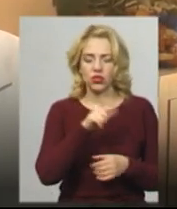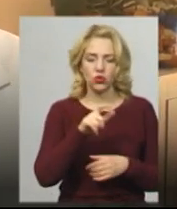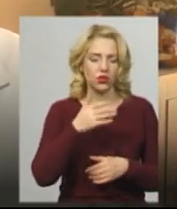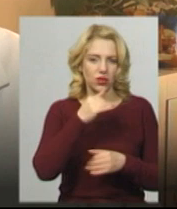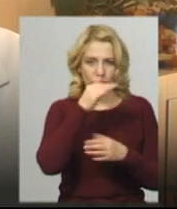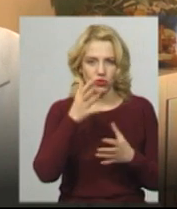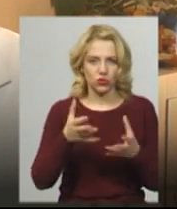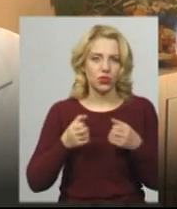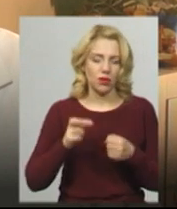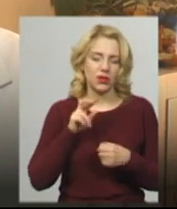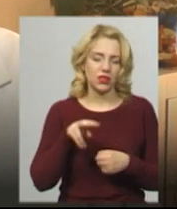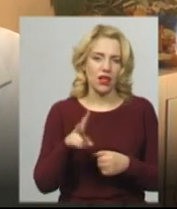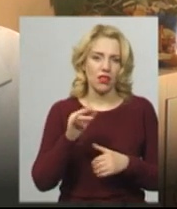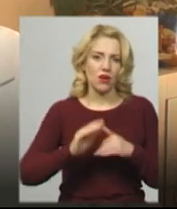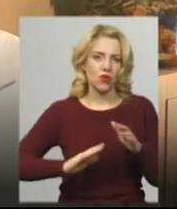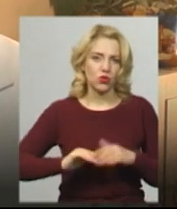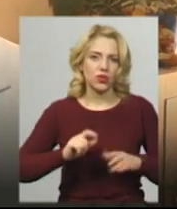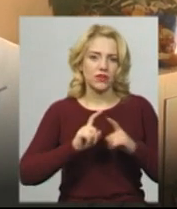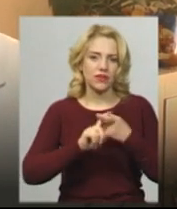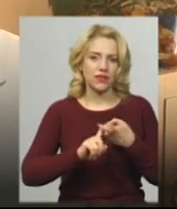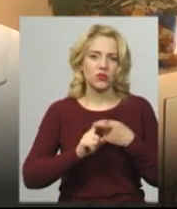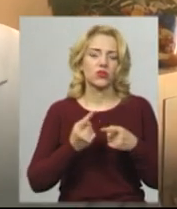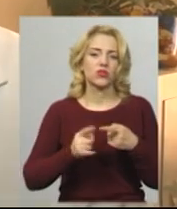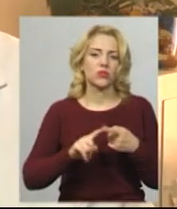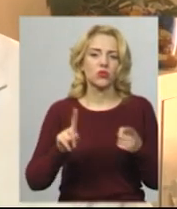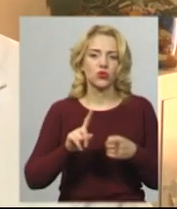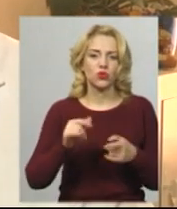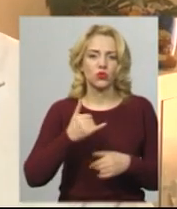лікарняних листів на руки в зв'язку з тим, що в нас